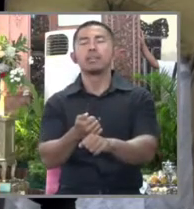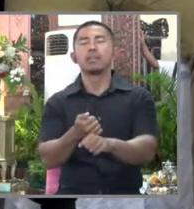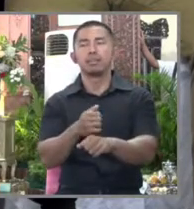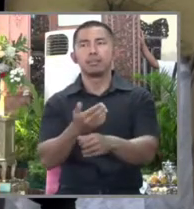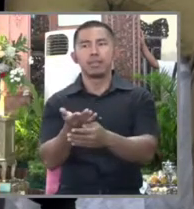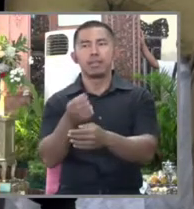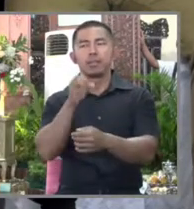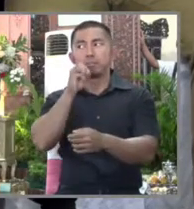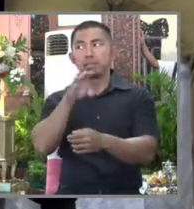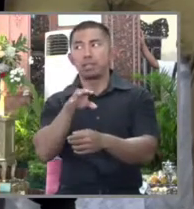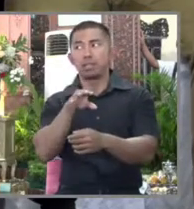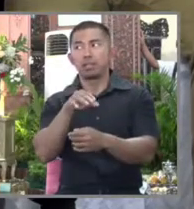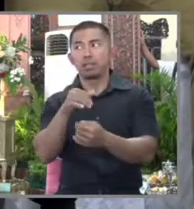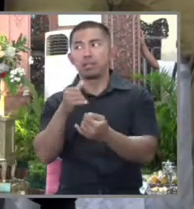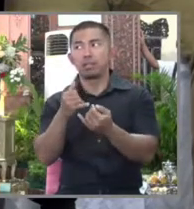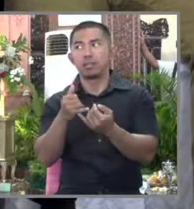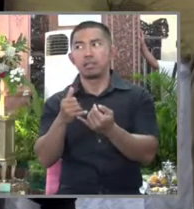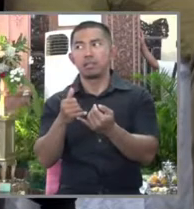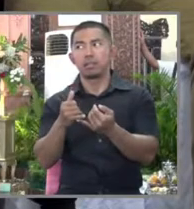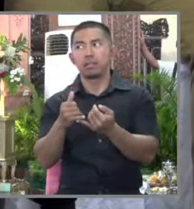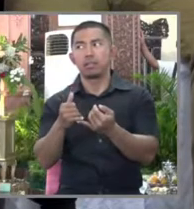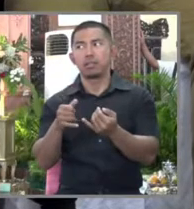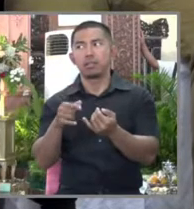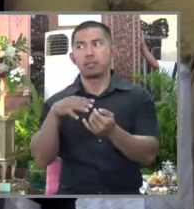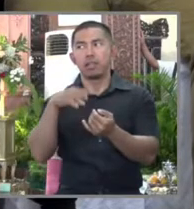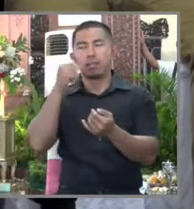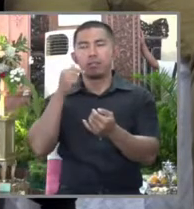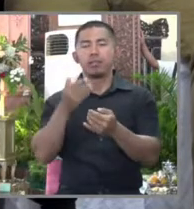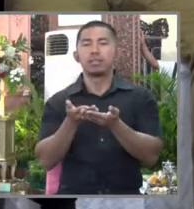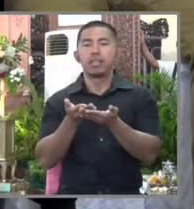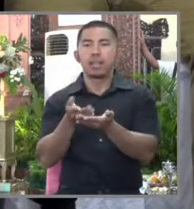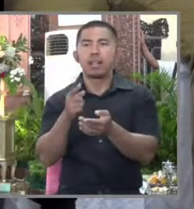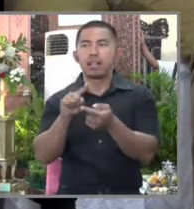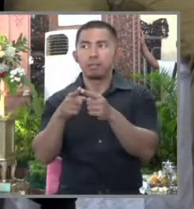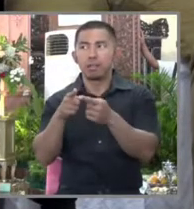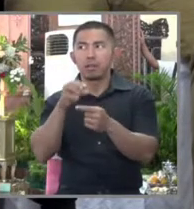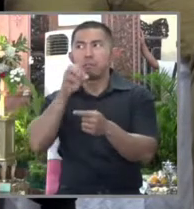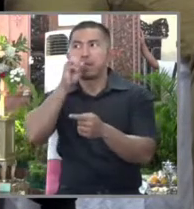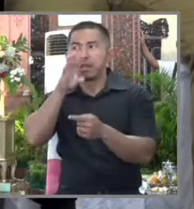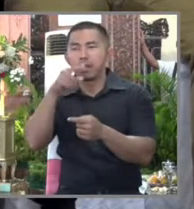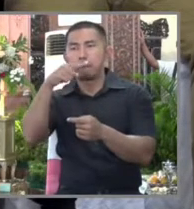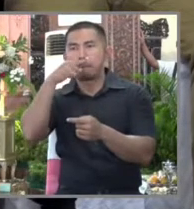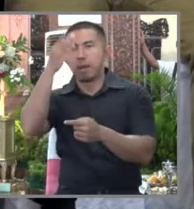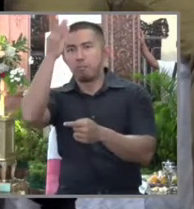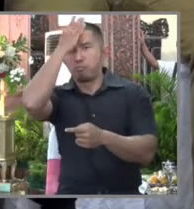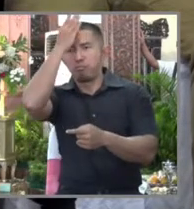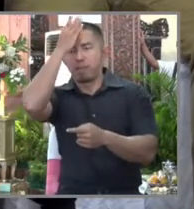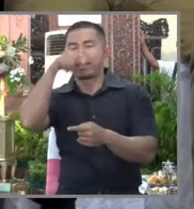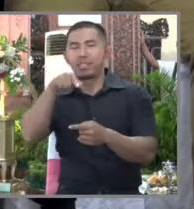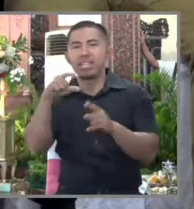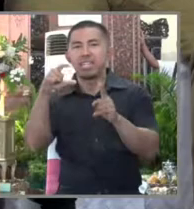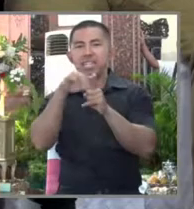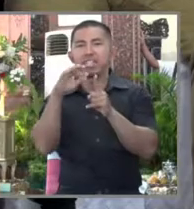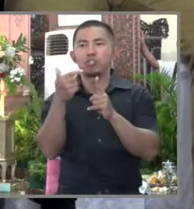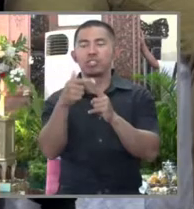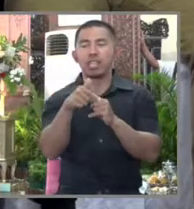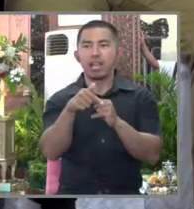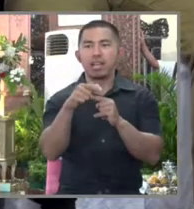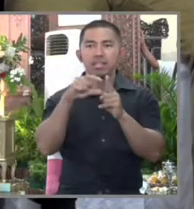Tapi dugaan saya enggak akan banyak. Iki aku wis ngerti soalnya. Mending jenengan nanti ngusul kepada Pak Bupati, ada dinsosnya,